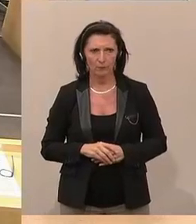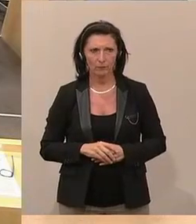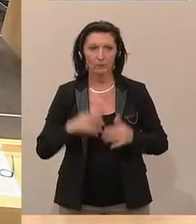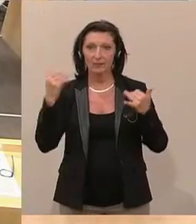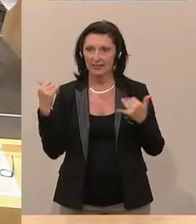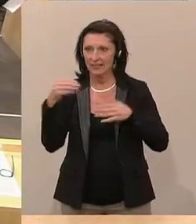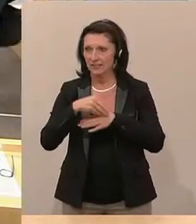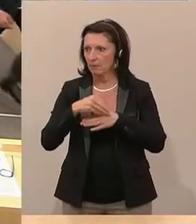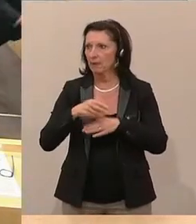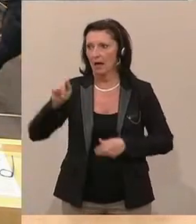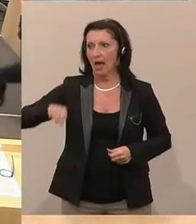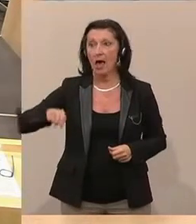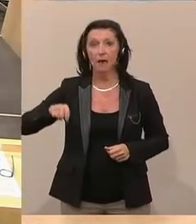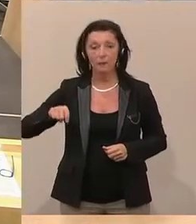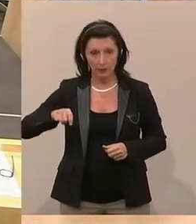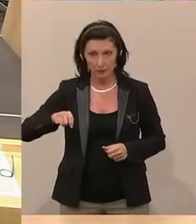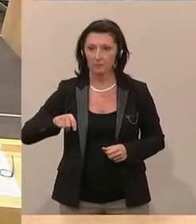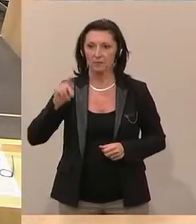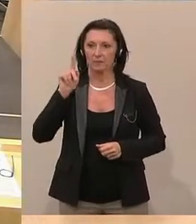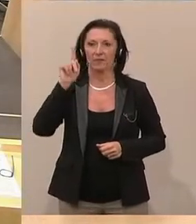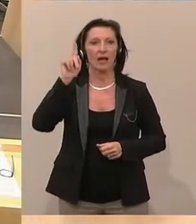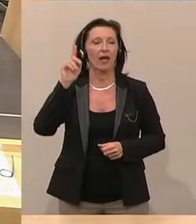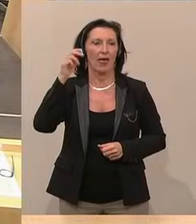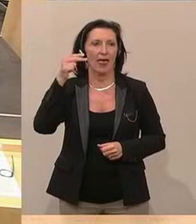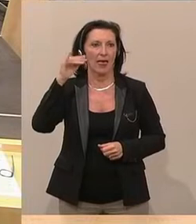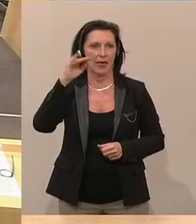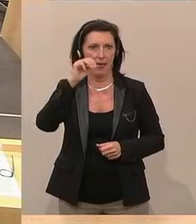Zu Wort gemeldet ist die Abgeordnete Eva-Maria Himmelbauer.